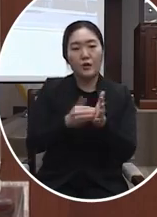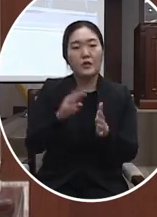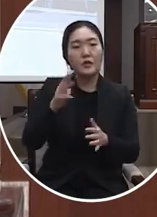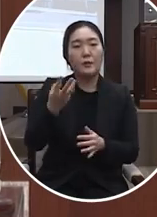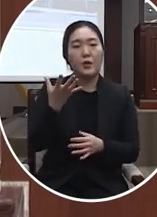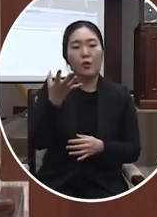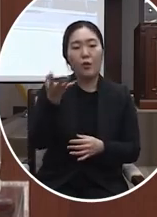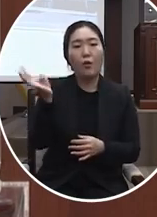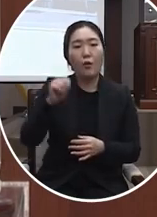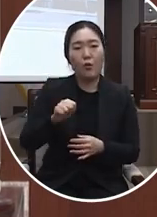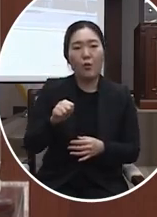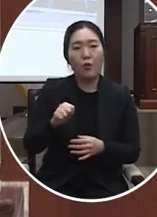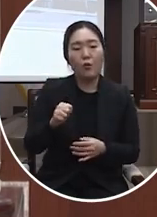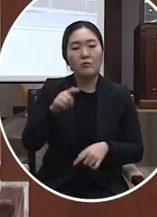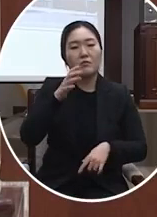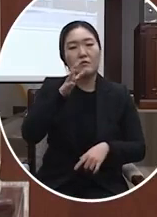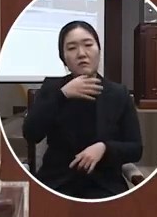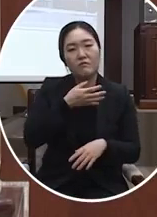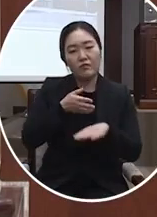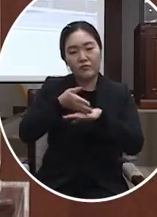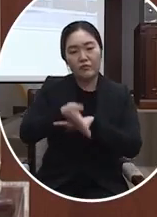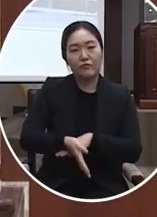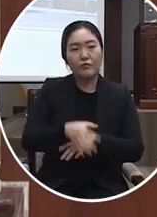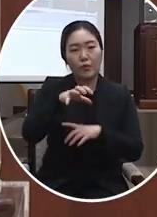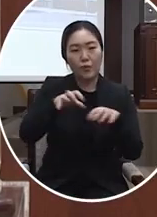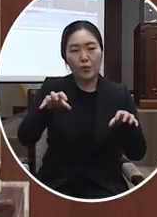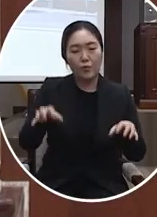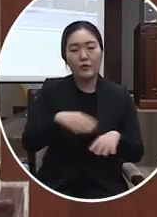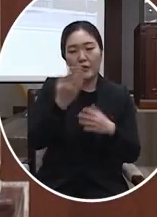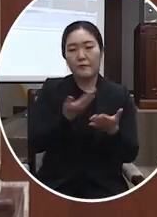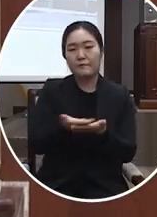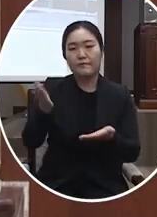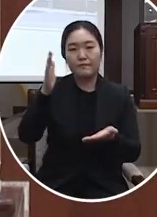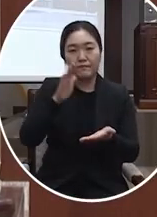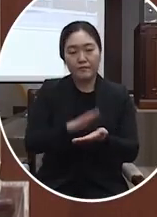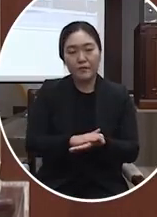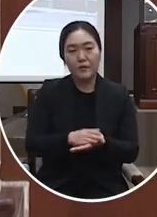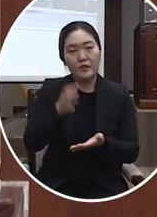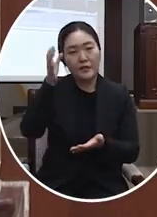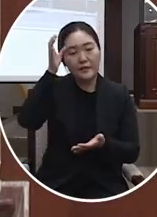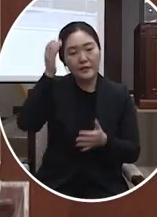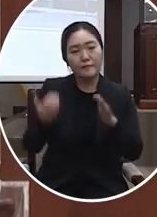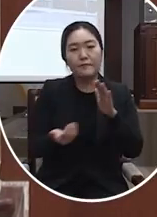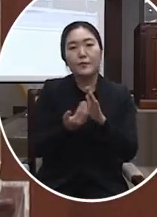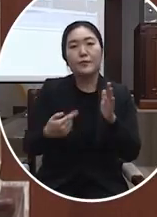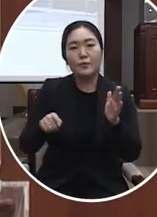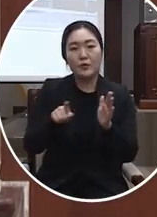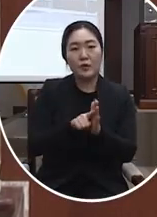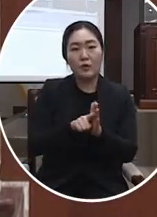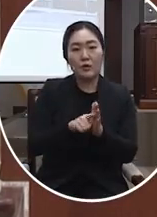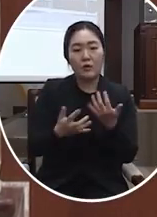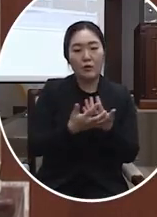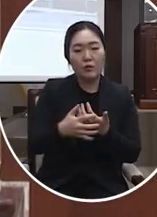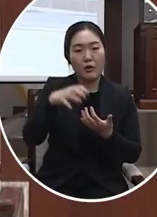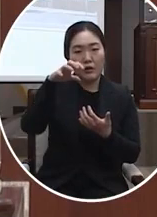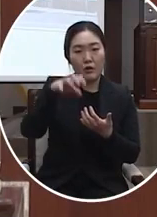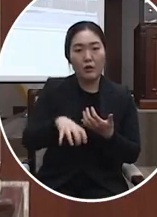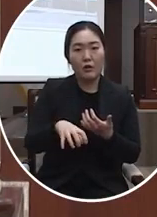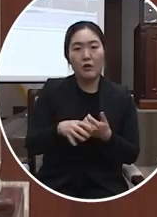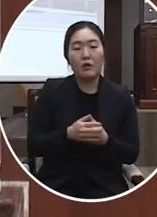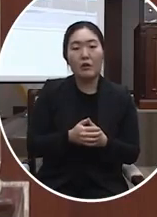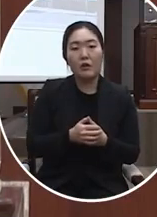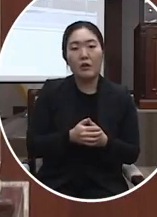원을 투입하여 노후화된 시설 개선과 이용객이 높아진 기대치를 충족시키기 위하여 농원구민회관